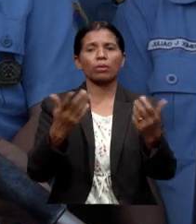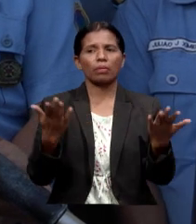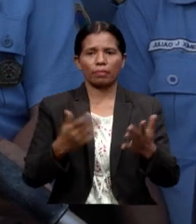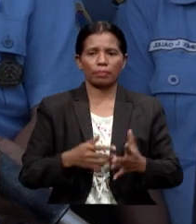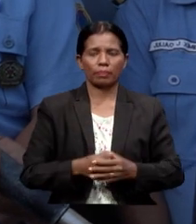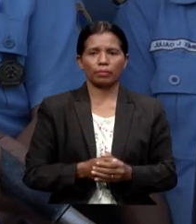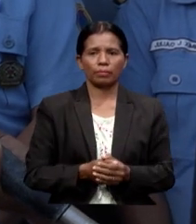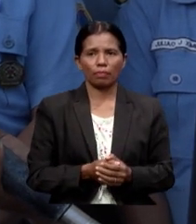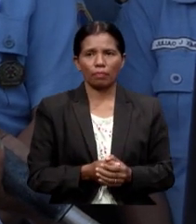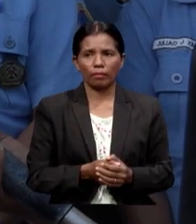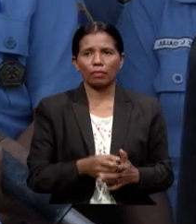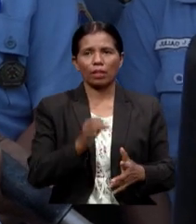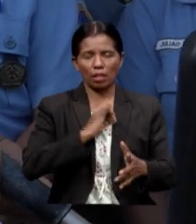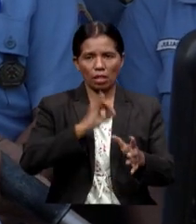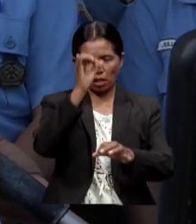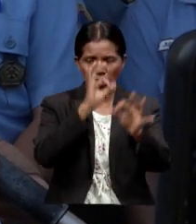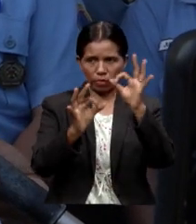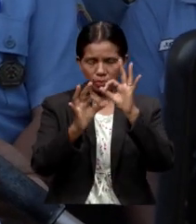mes how fear kata